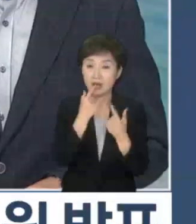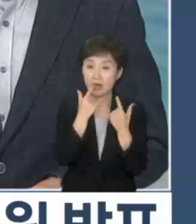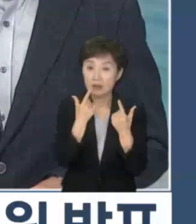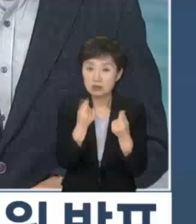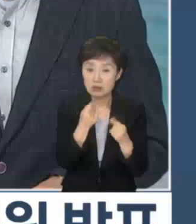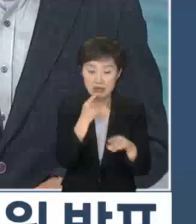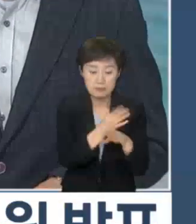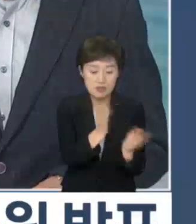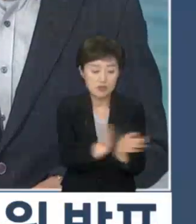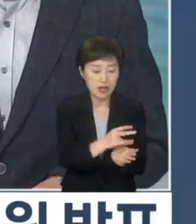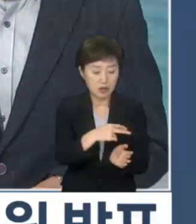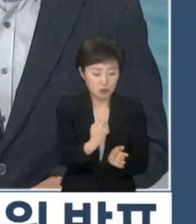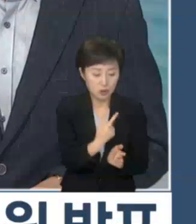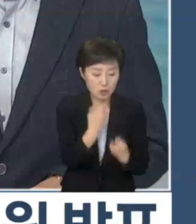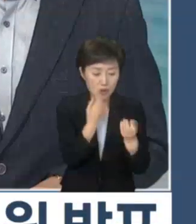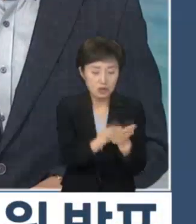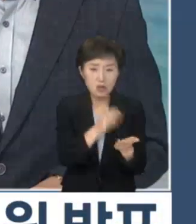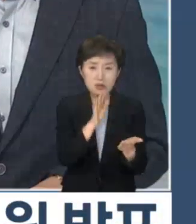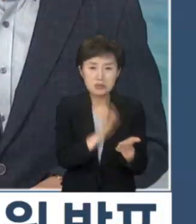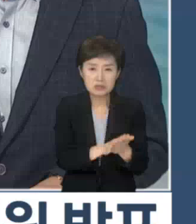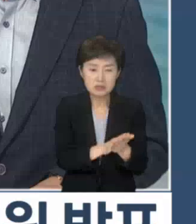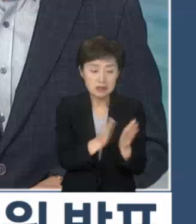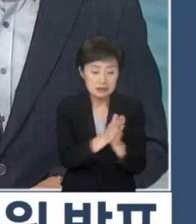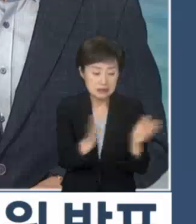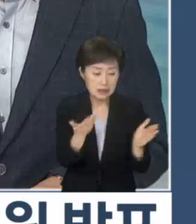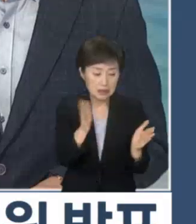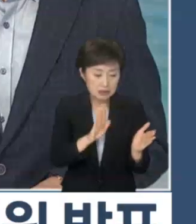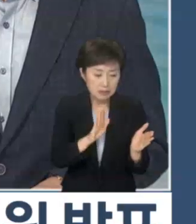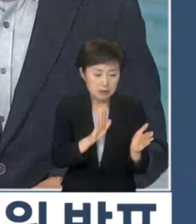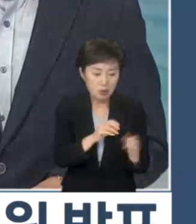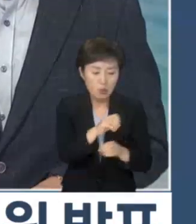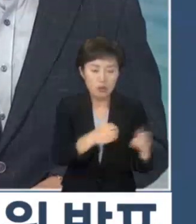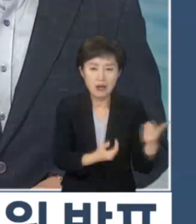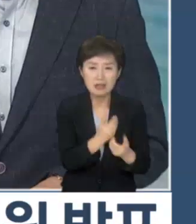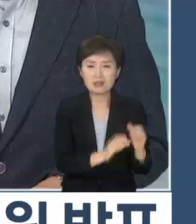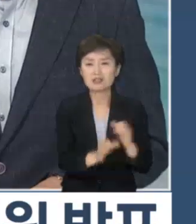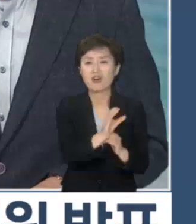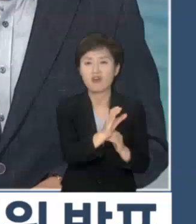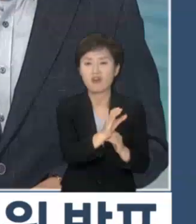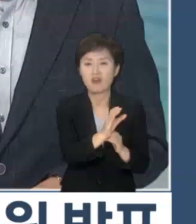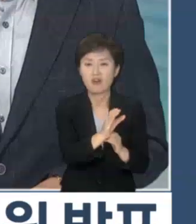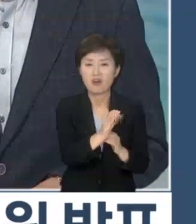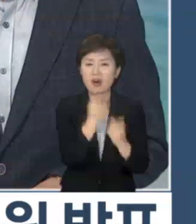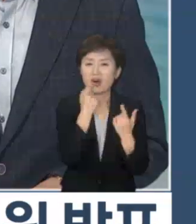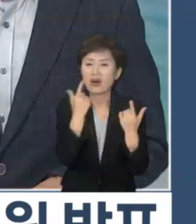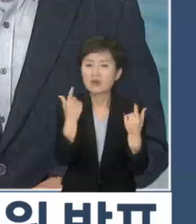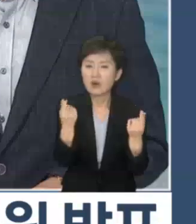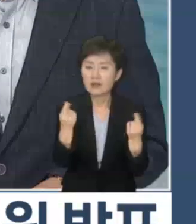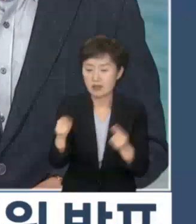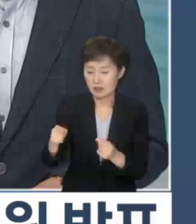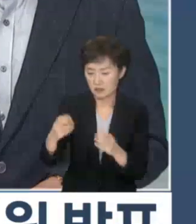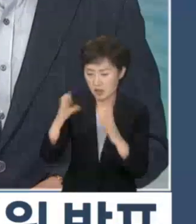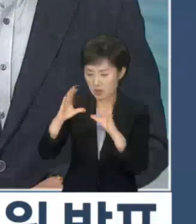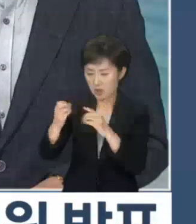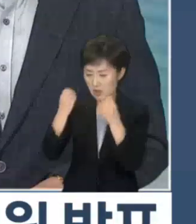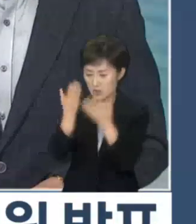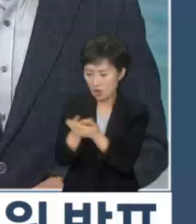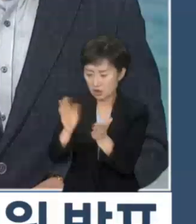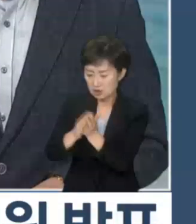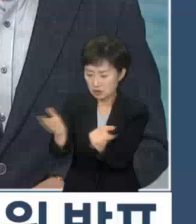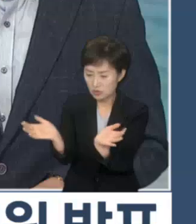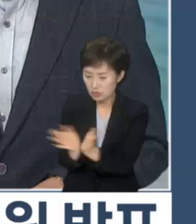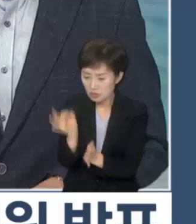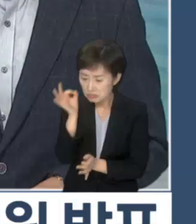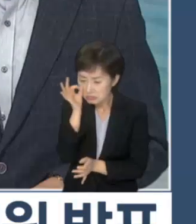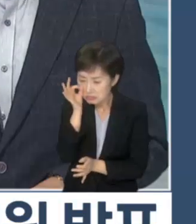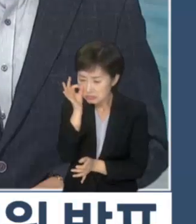결국은 당의 내용만 더 부추긴 이런 꼴이었었기 때문에 아마 국민의힘 내에서도 혁신위가